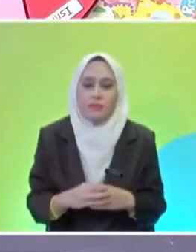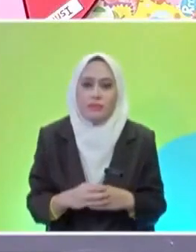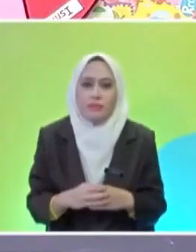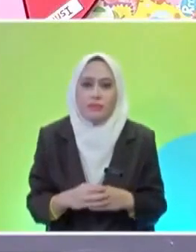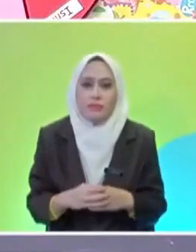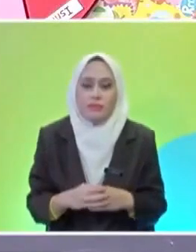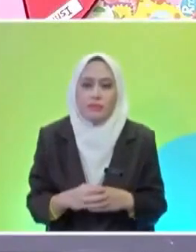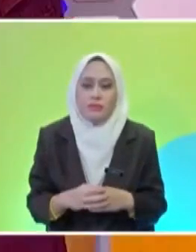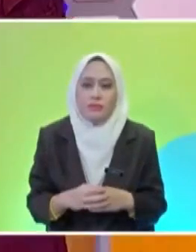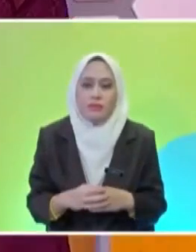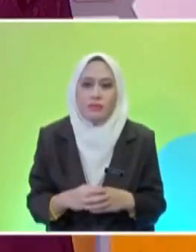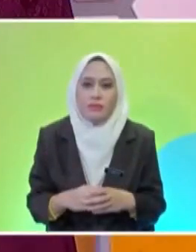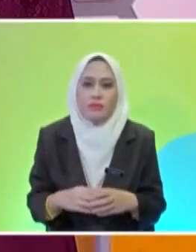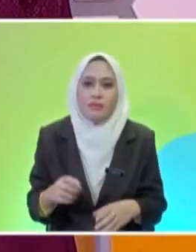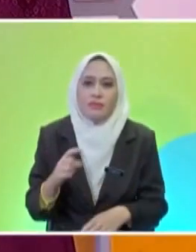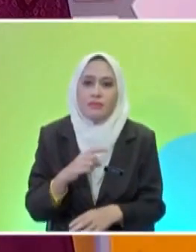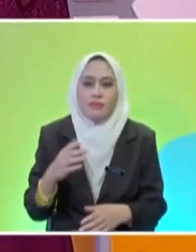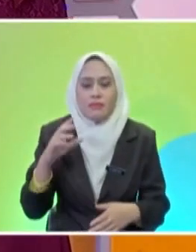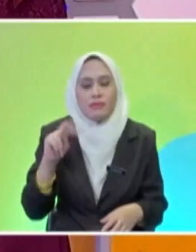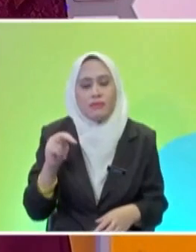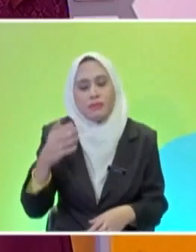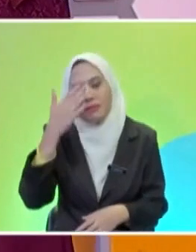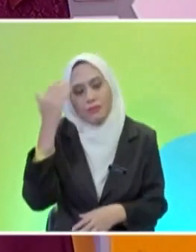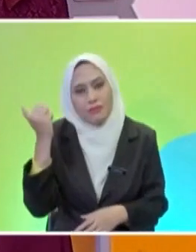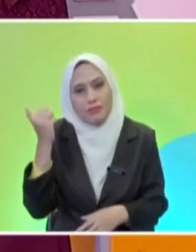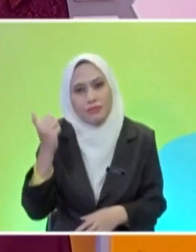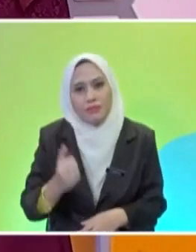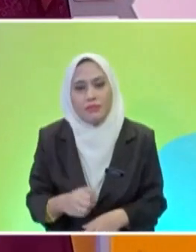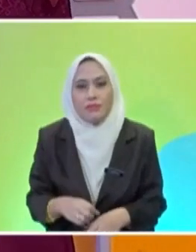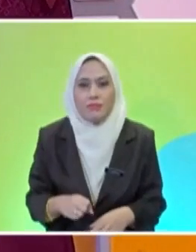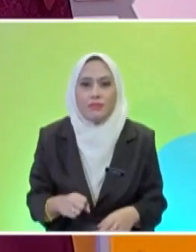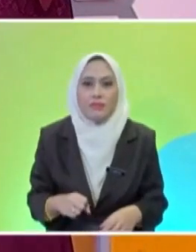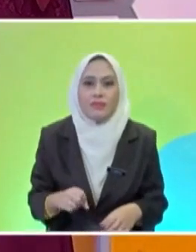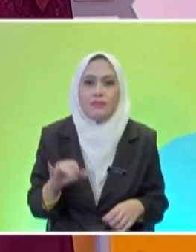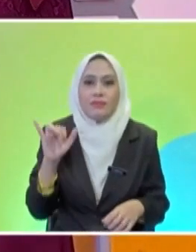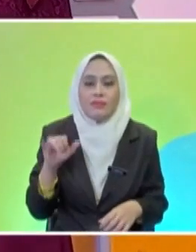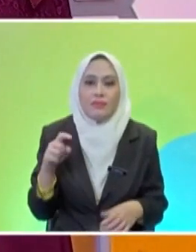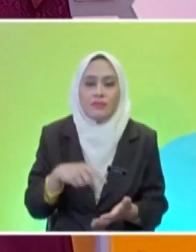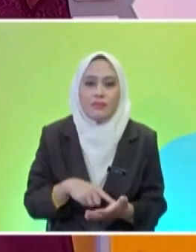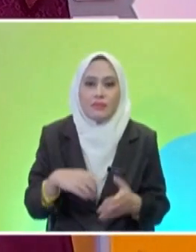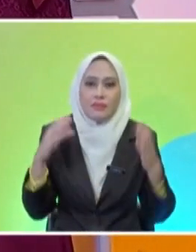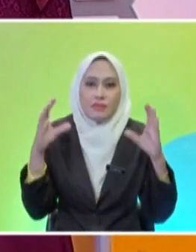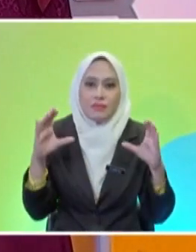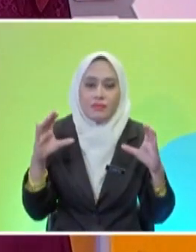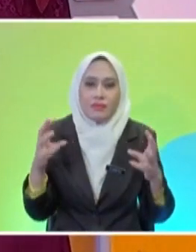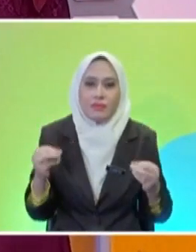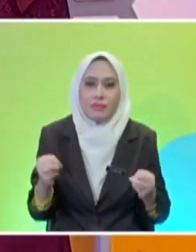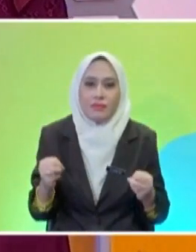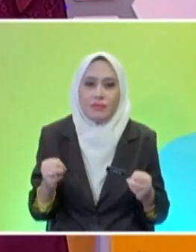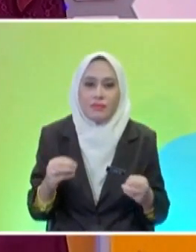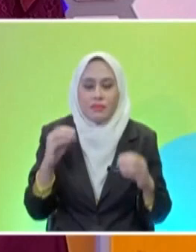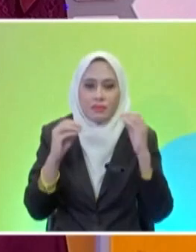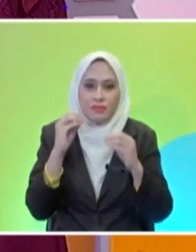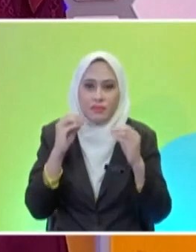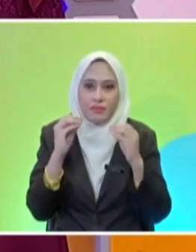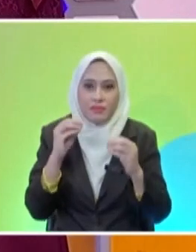hari Isnin. Semalam hari apa esok hari apa yang ni cikgu nak ajar kenal hari melalui